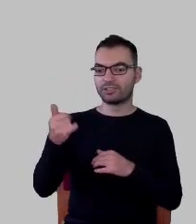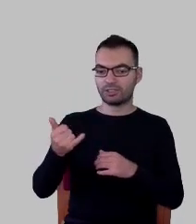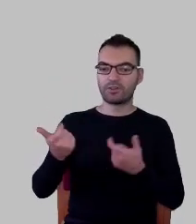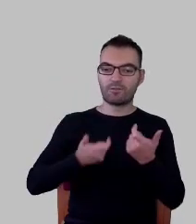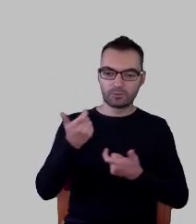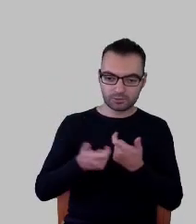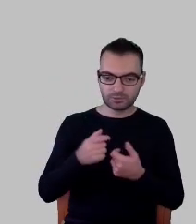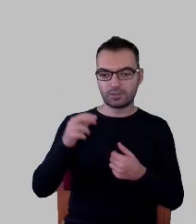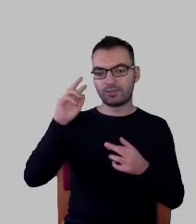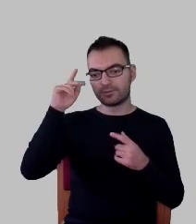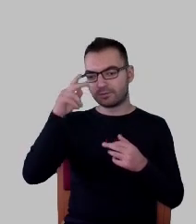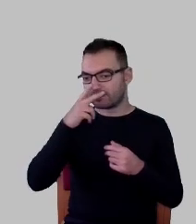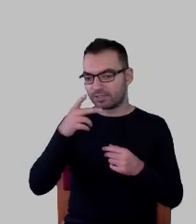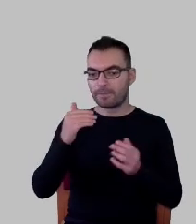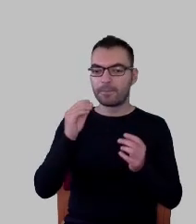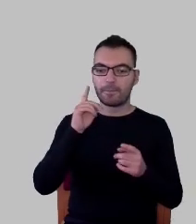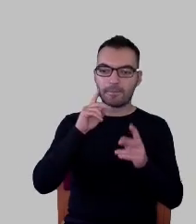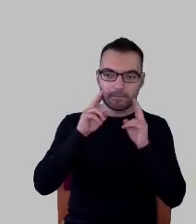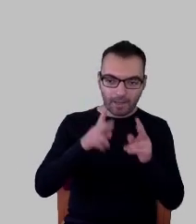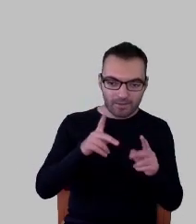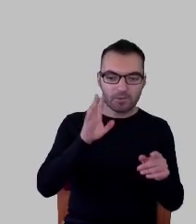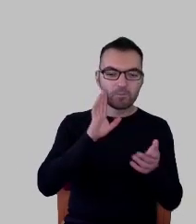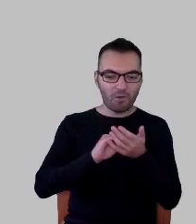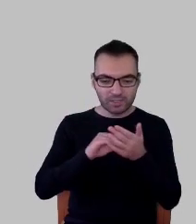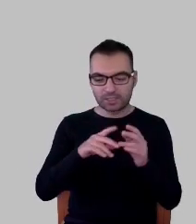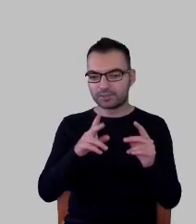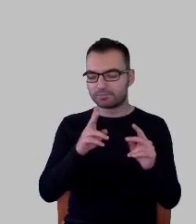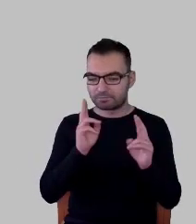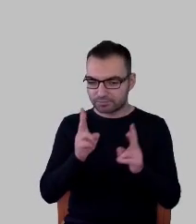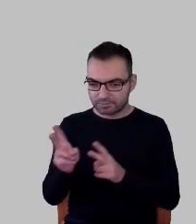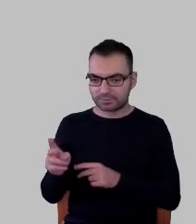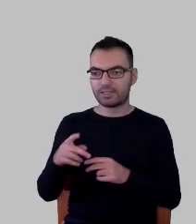dziecka, dostrzeganie tych prawidłowości, uwzględnianiu barier,